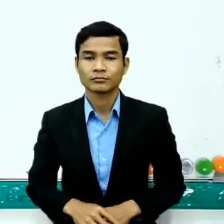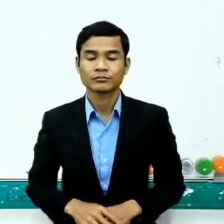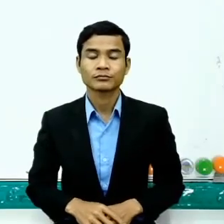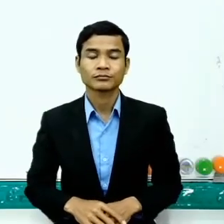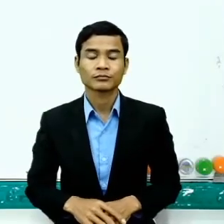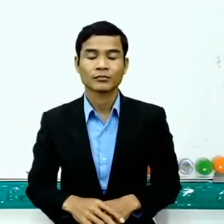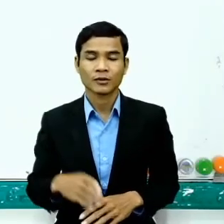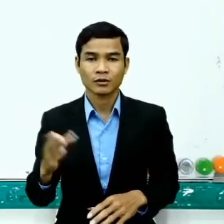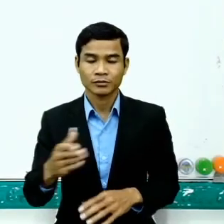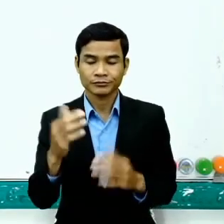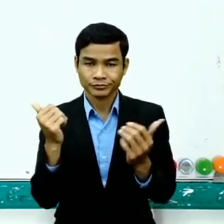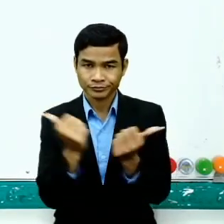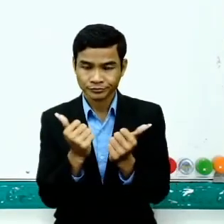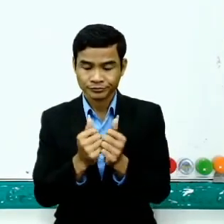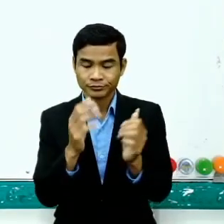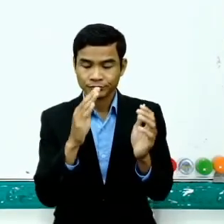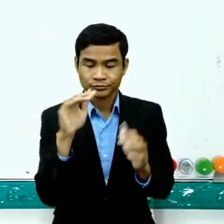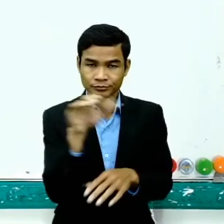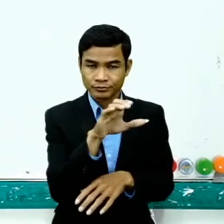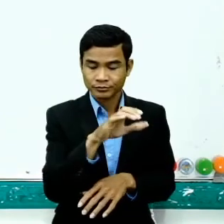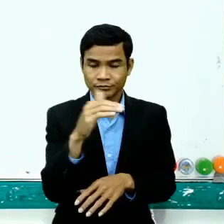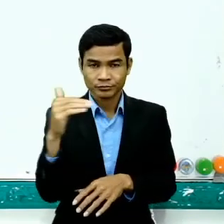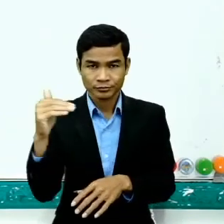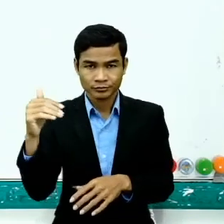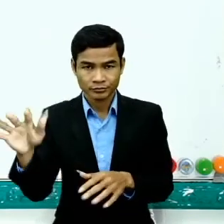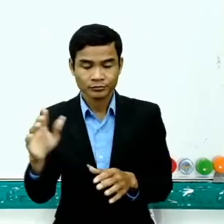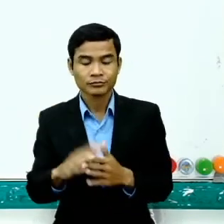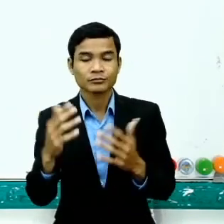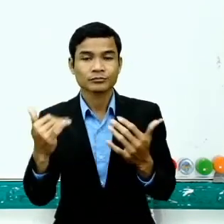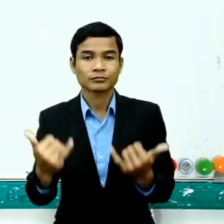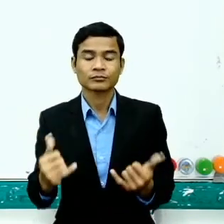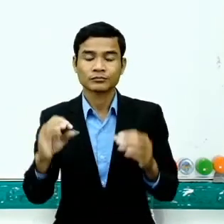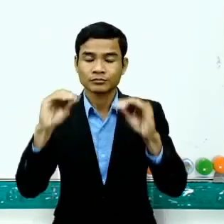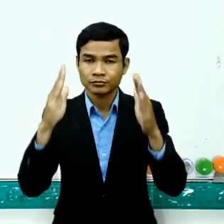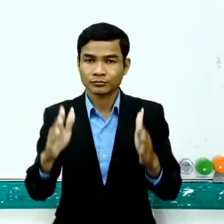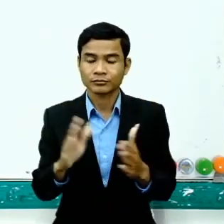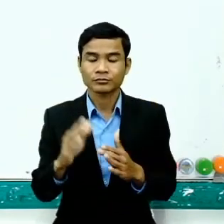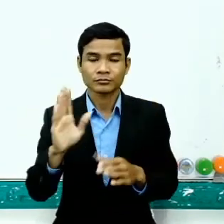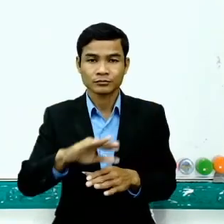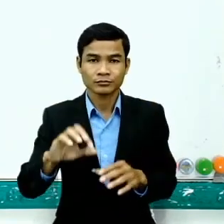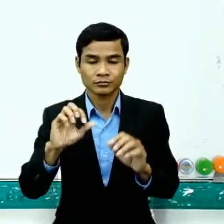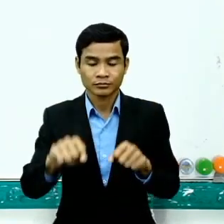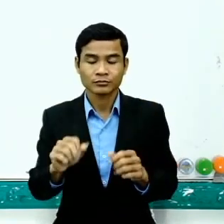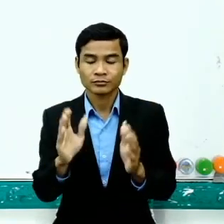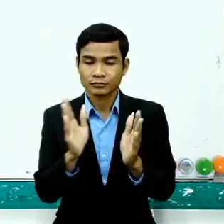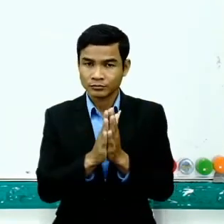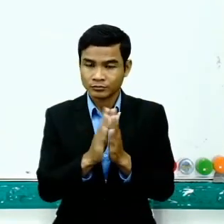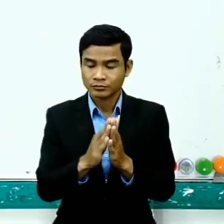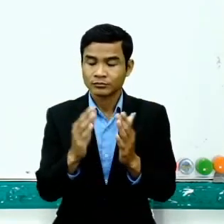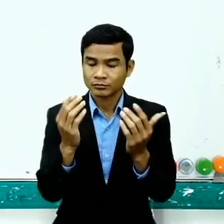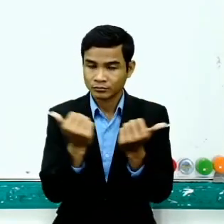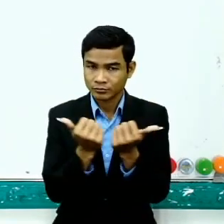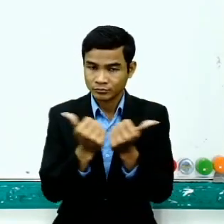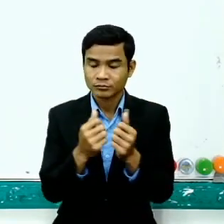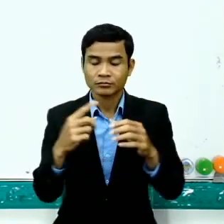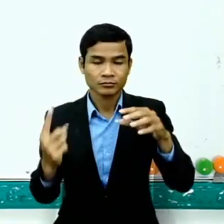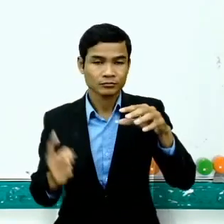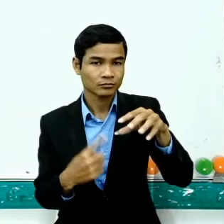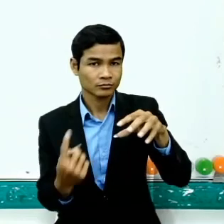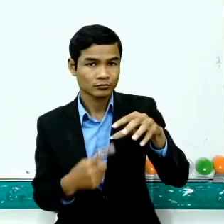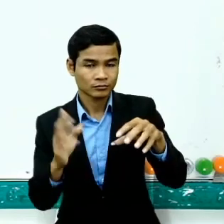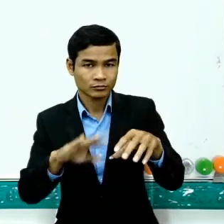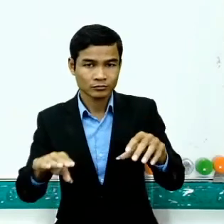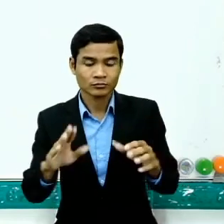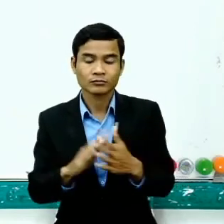chà dân mang dân bàn lên là bàn chú vên sẽ đám ấy lời ní nè cứ nông con tư lên là bàn mùi tiết cứ là bàn tất cỡ